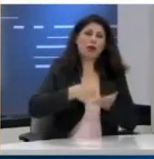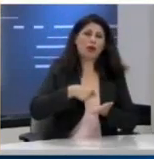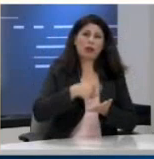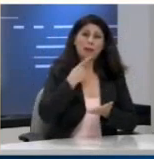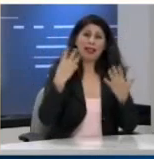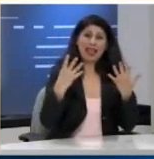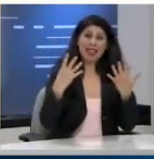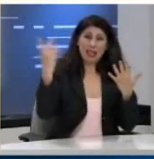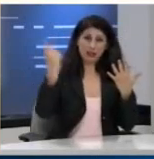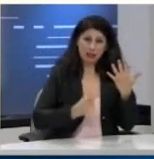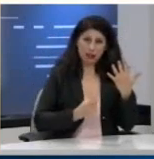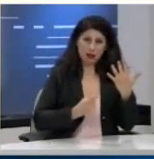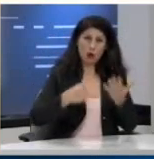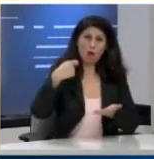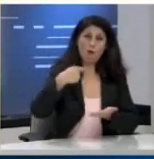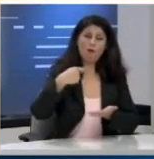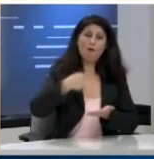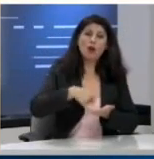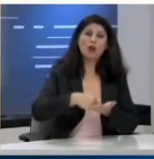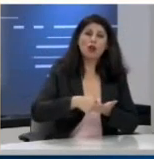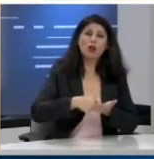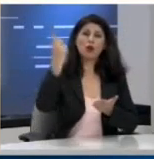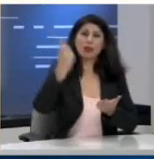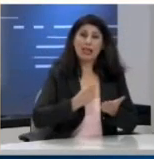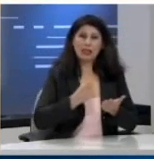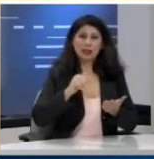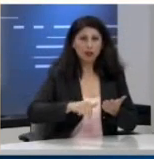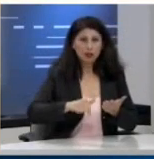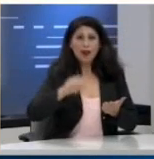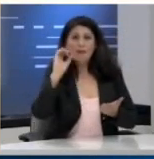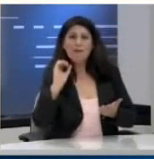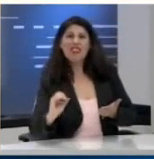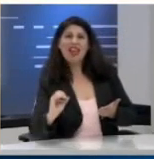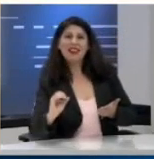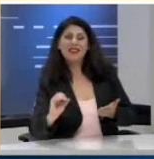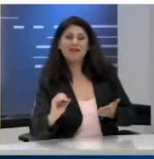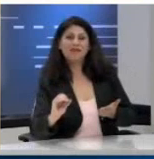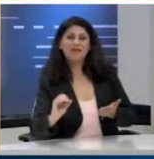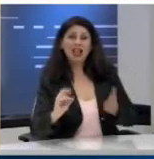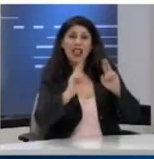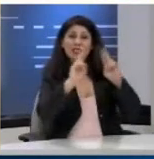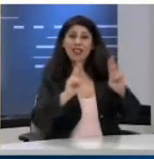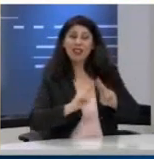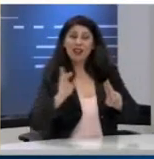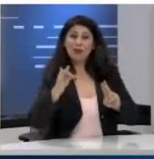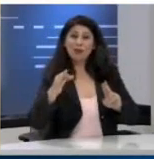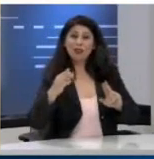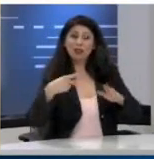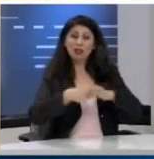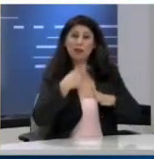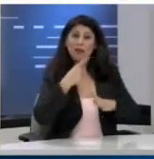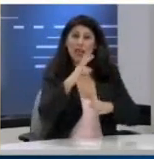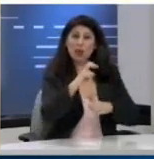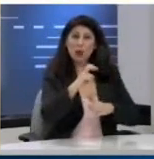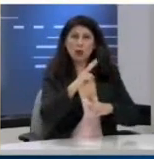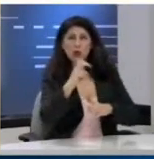9%. 9% φορολογικό συντελεστή. Εκεί που είναι σήμερα 0 και το ΔΝΤ μας θέλει να το πάμε στο